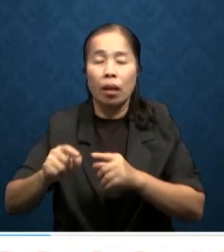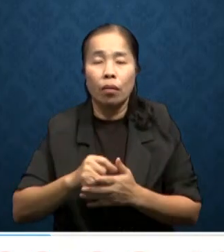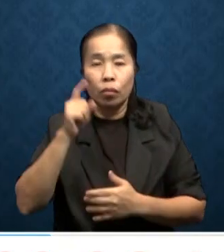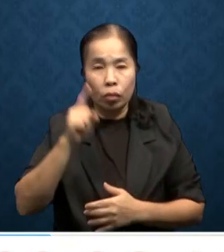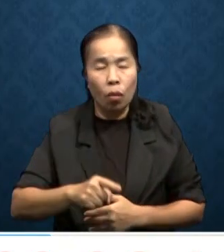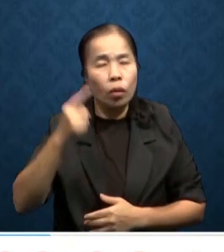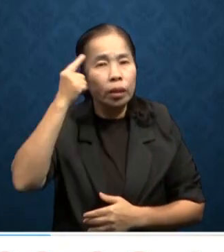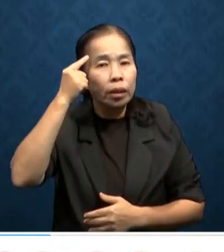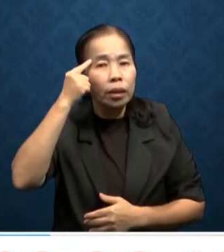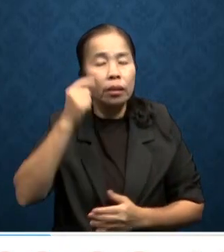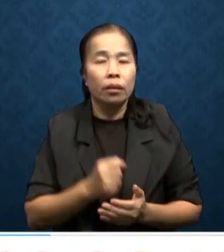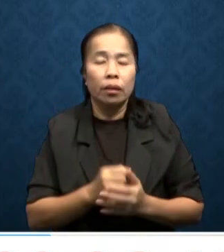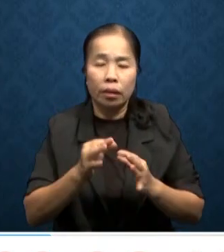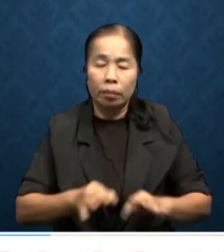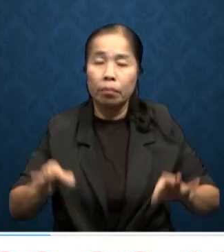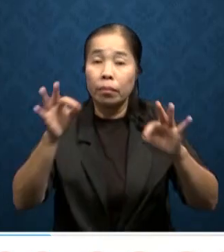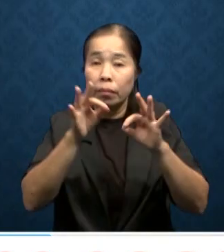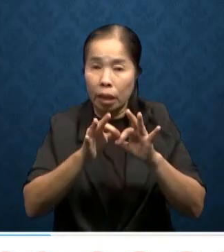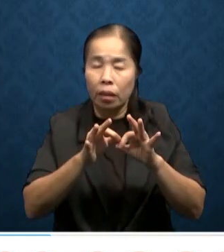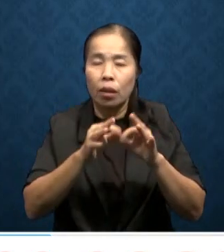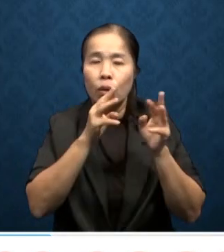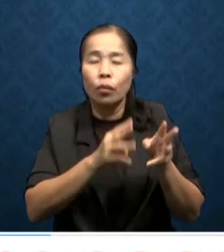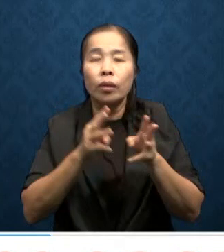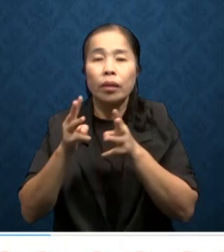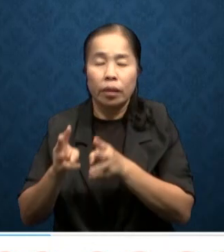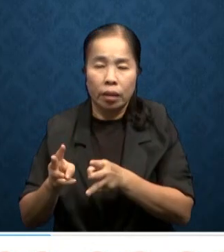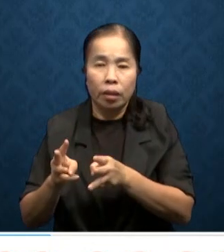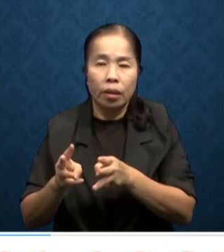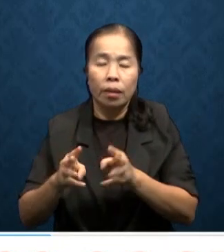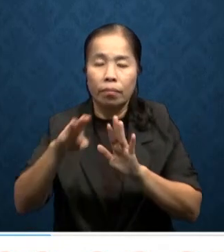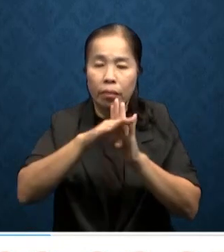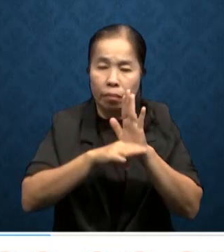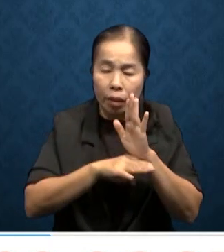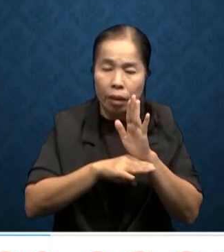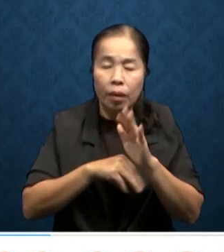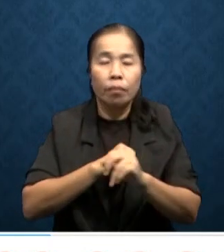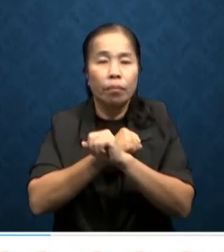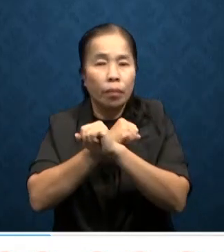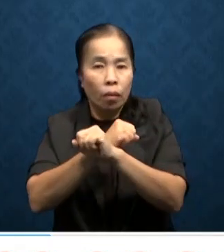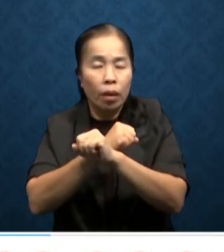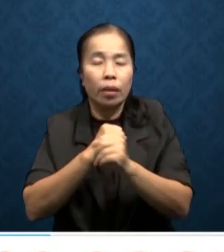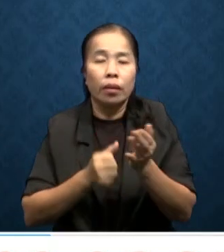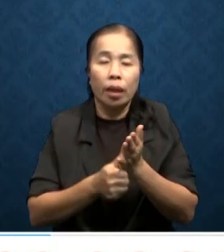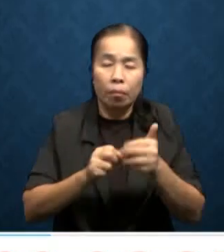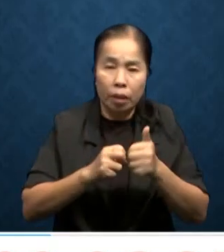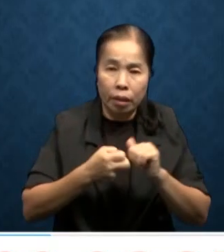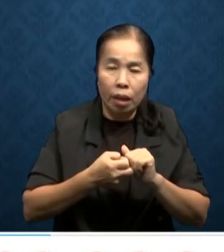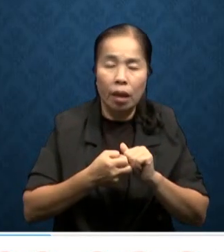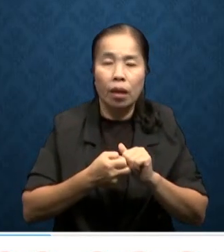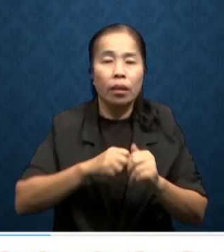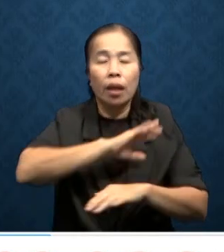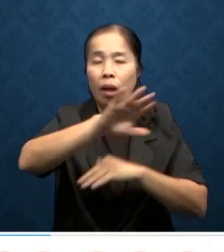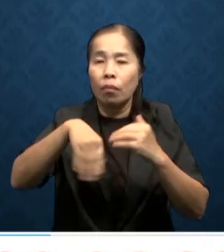จะตระหนักและให้ความสำคัญในในการแสวงหาแนวทางมาตรการในการป้องกันและแก้ไขปัญหาดังกล่าวทั้ง